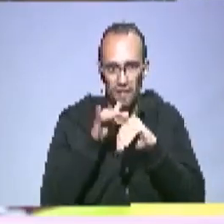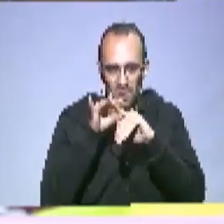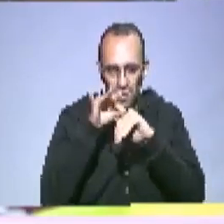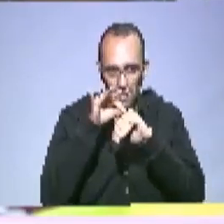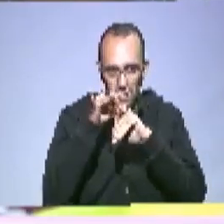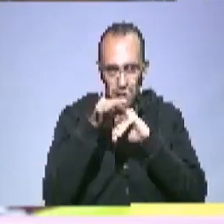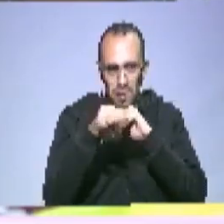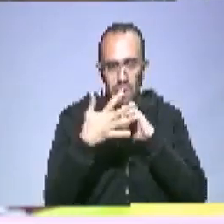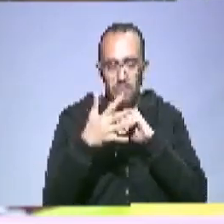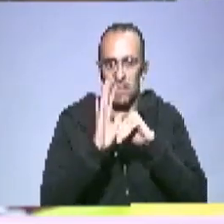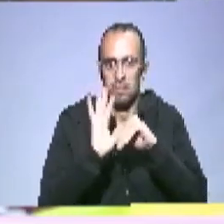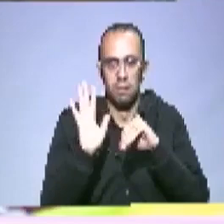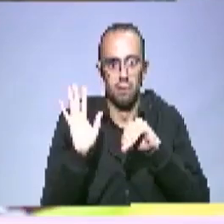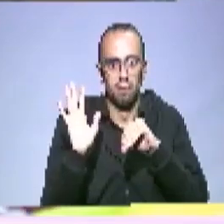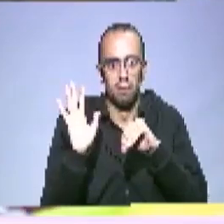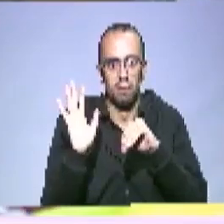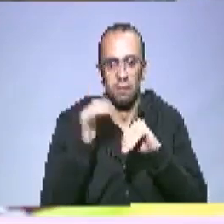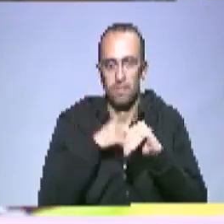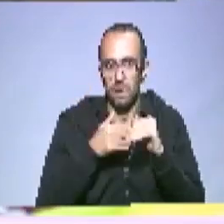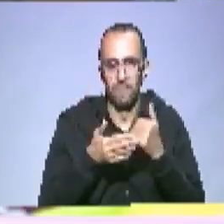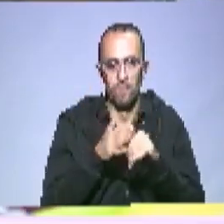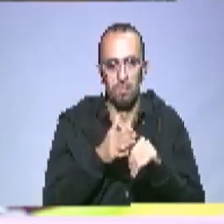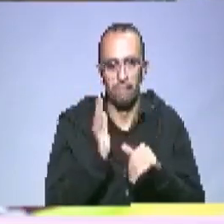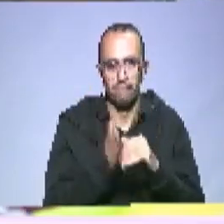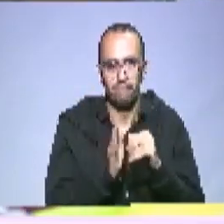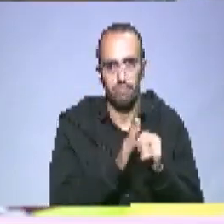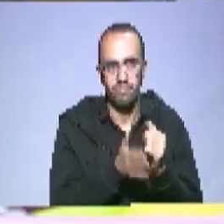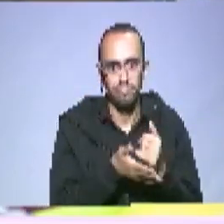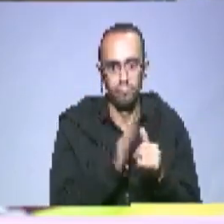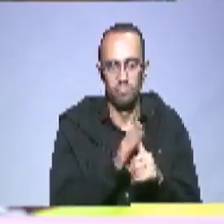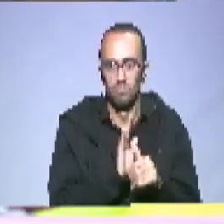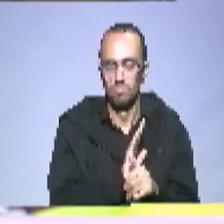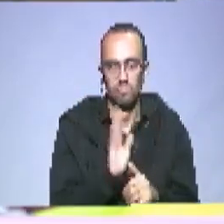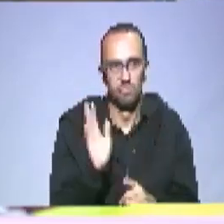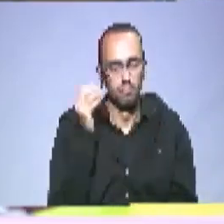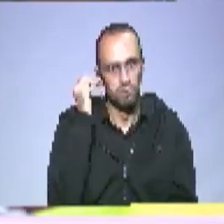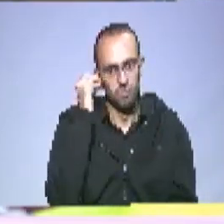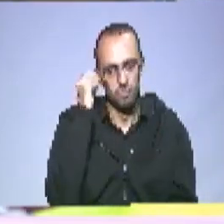عليه، بس انا باخده بشتغل بيه على طول. يعني انا